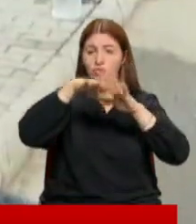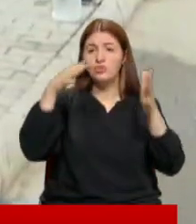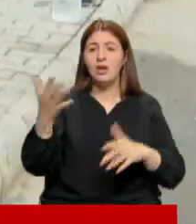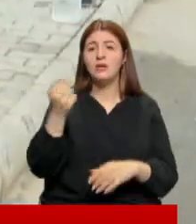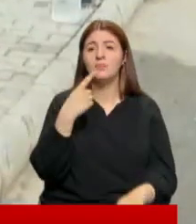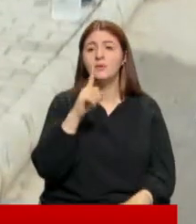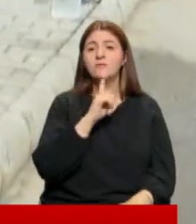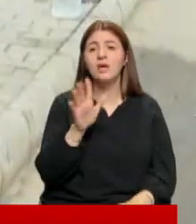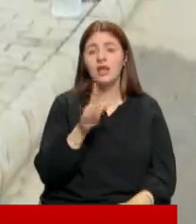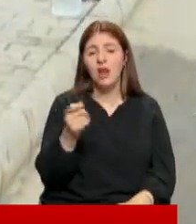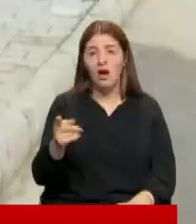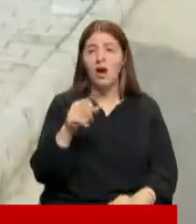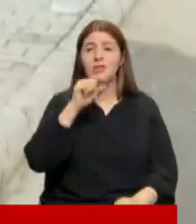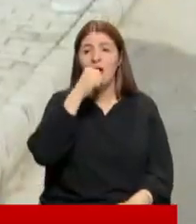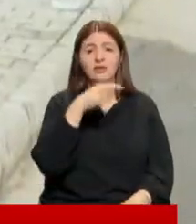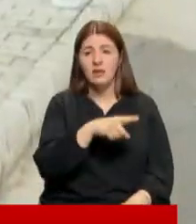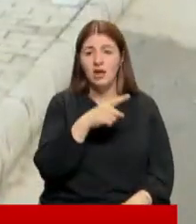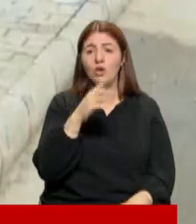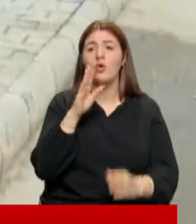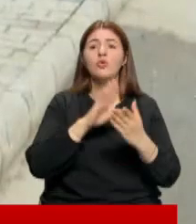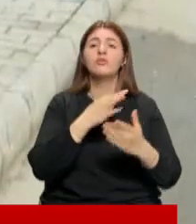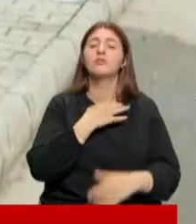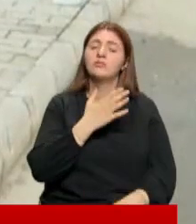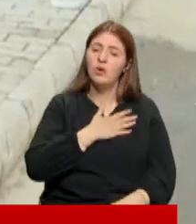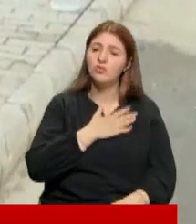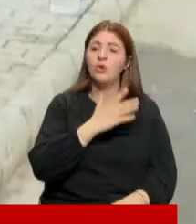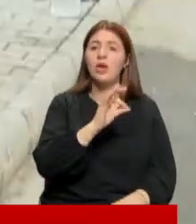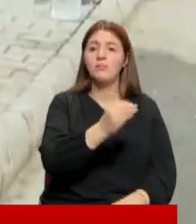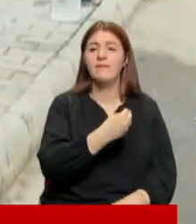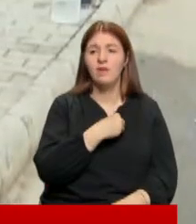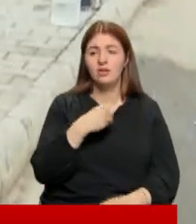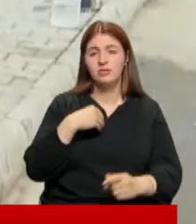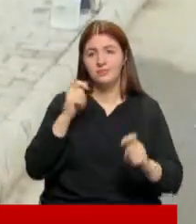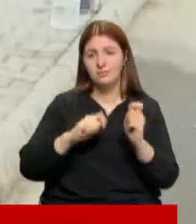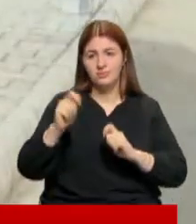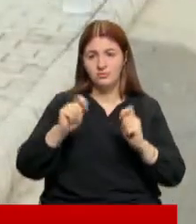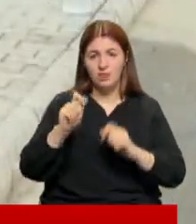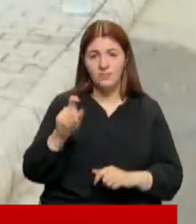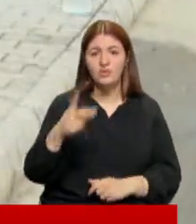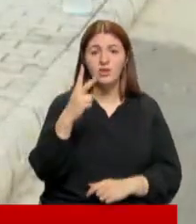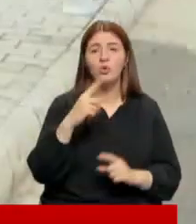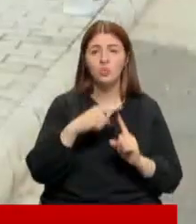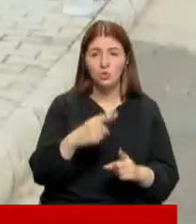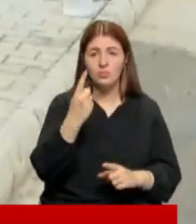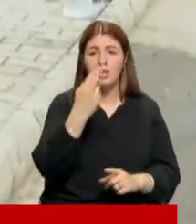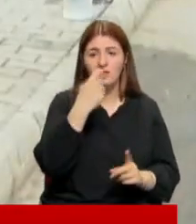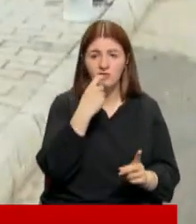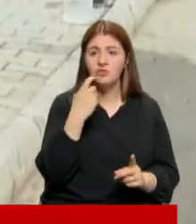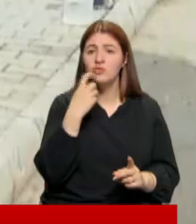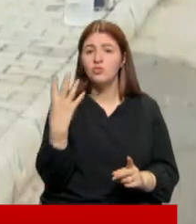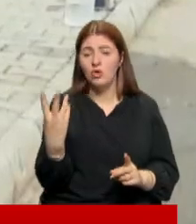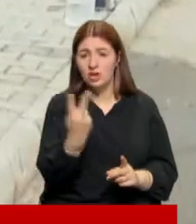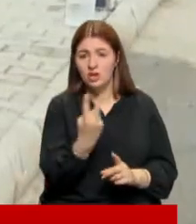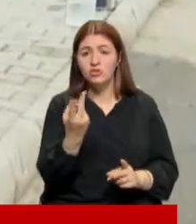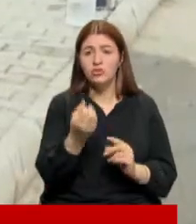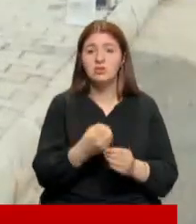1150 TL tahtalar da komşularım sağ olsun onlarda hemen şey yaptı kurdular iki torunun biri 7 yaşında biri 4